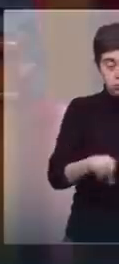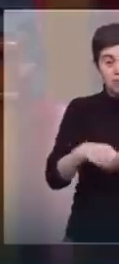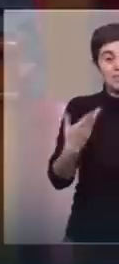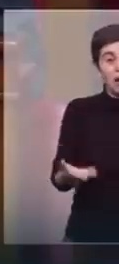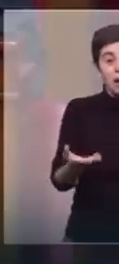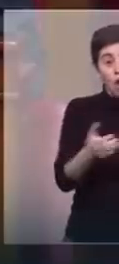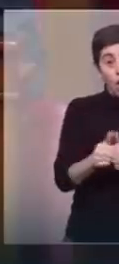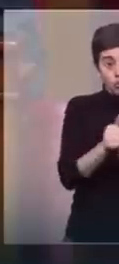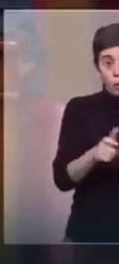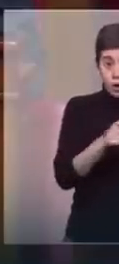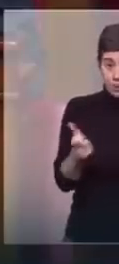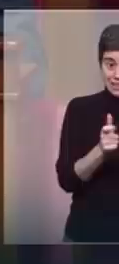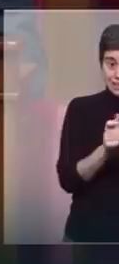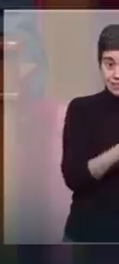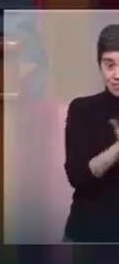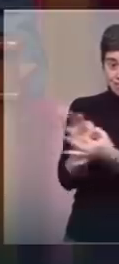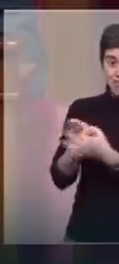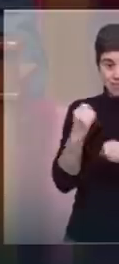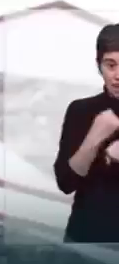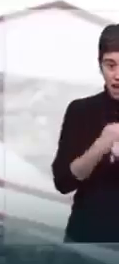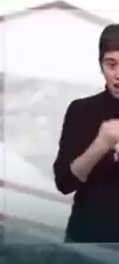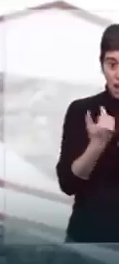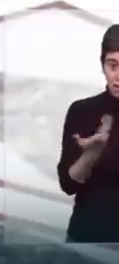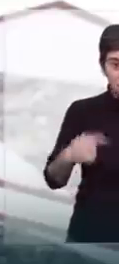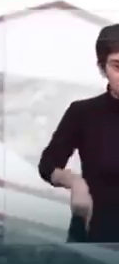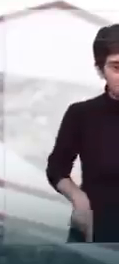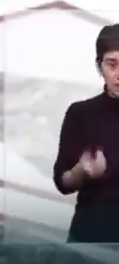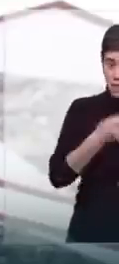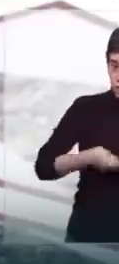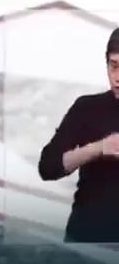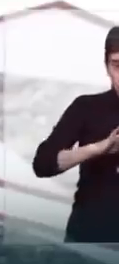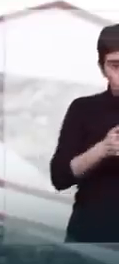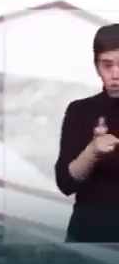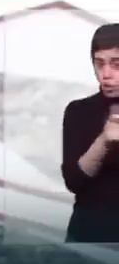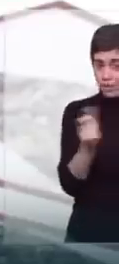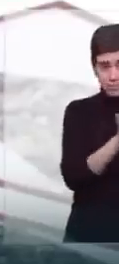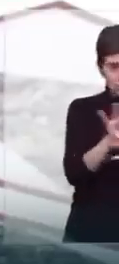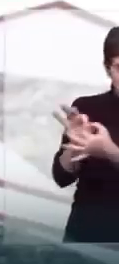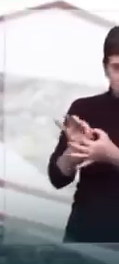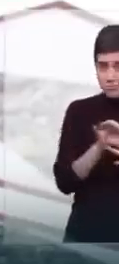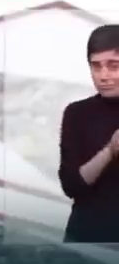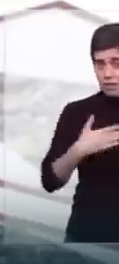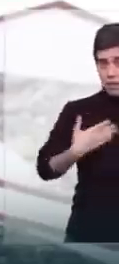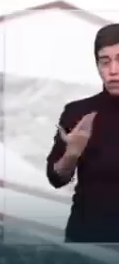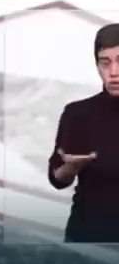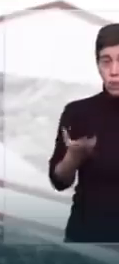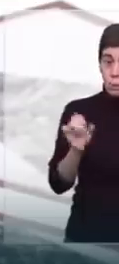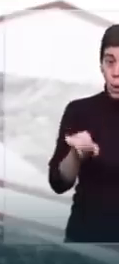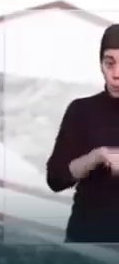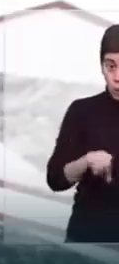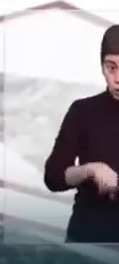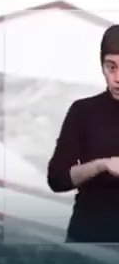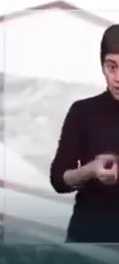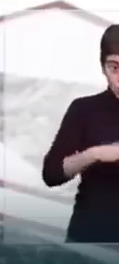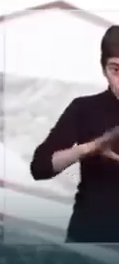avec les entreprises, que le président de la République, que le Premier ministre, que Bercy mène avec les entreprises au quotidien qui est payant aujourd'hui et qui nous permet de produire, je le redis, sur